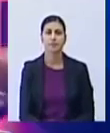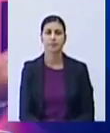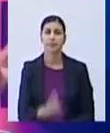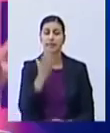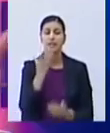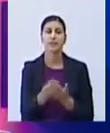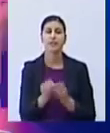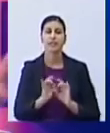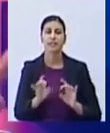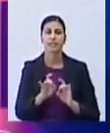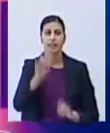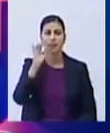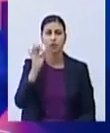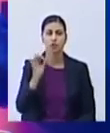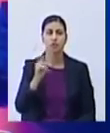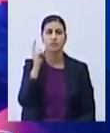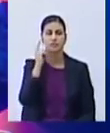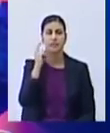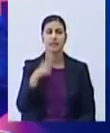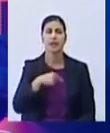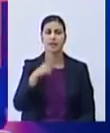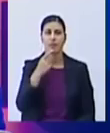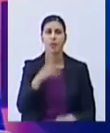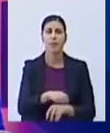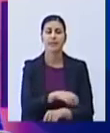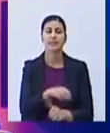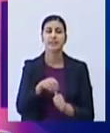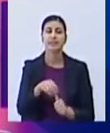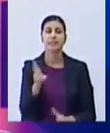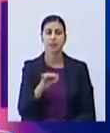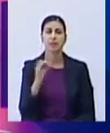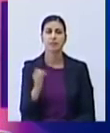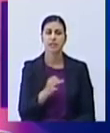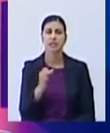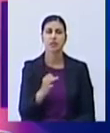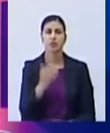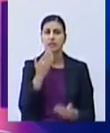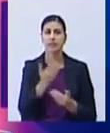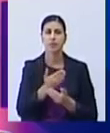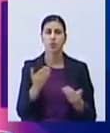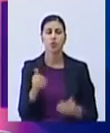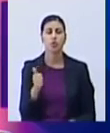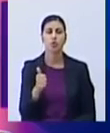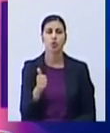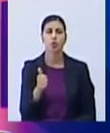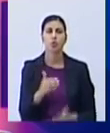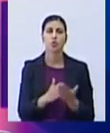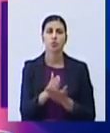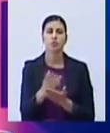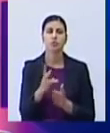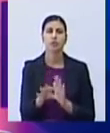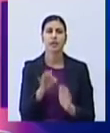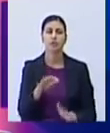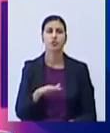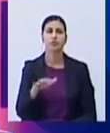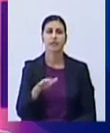კენი განცხადებები ხშირად გვსმენია გურიცხო პარტიის ლიდერისგან, მაგრამ საინტერესოა საბოლოოდ როგორი კურსი უნდა